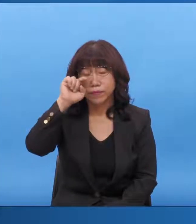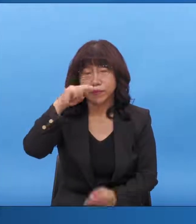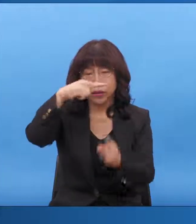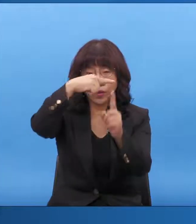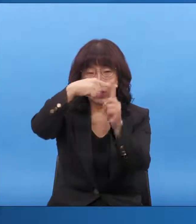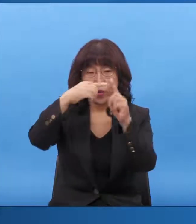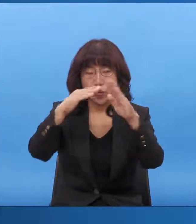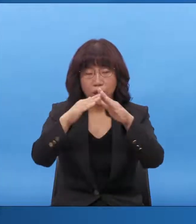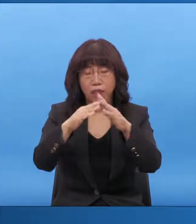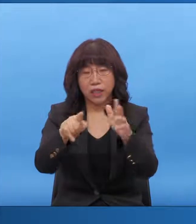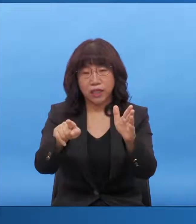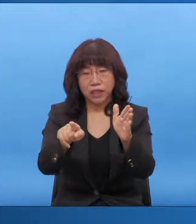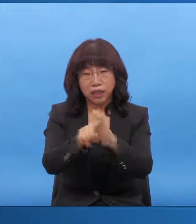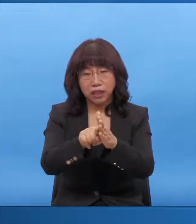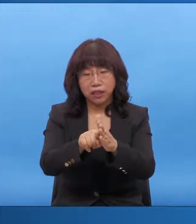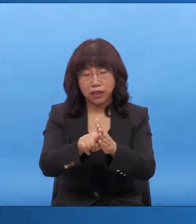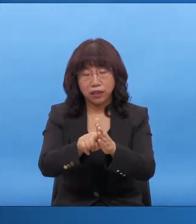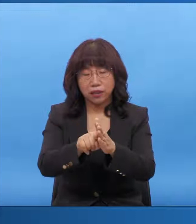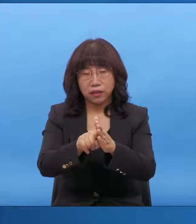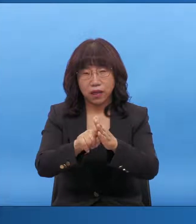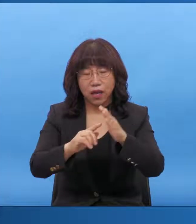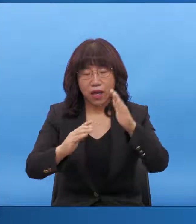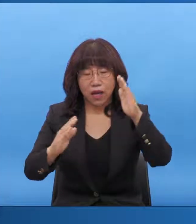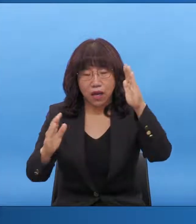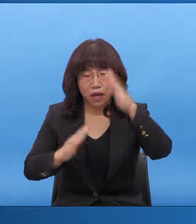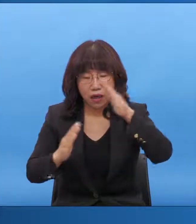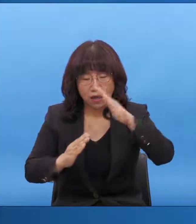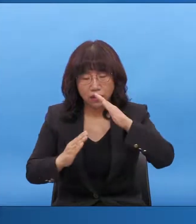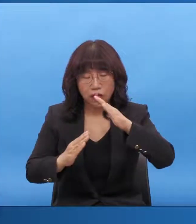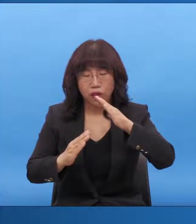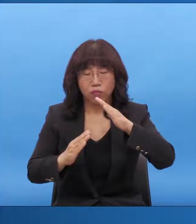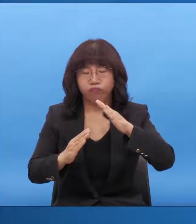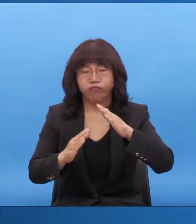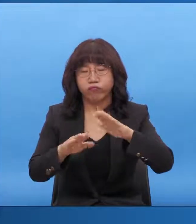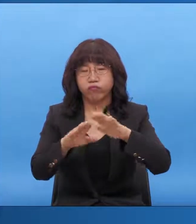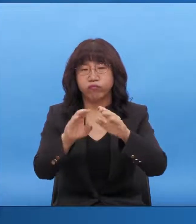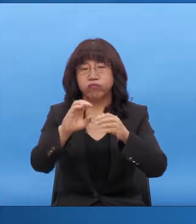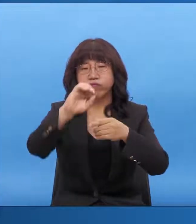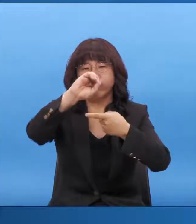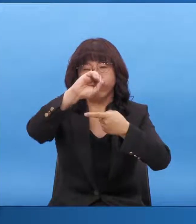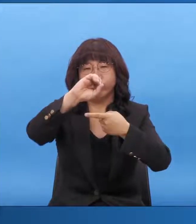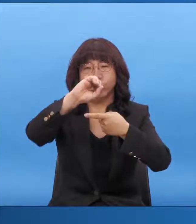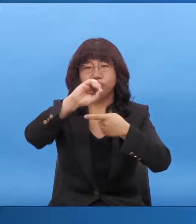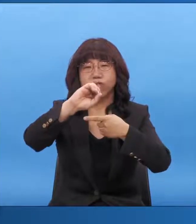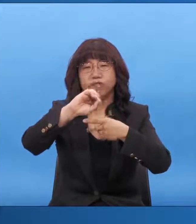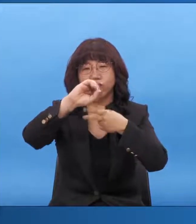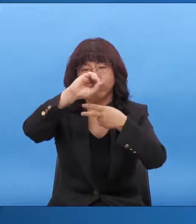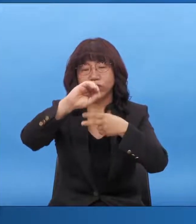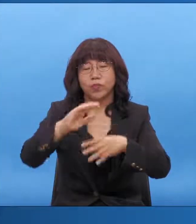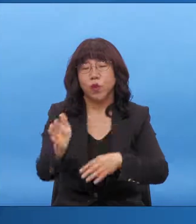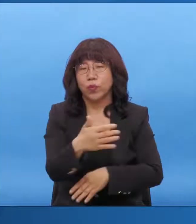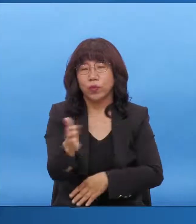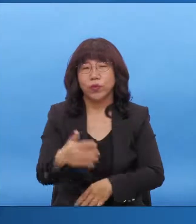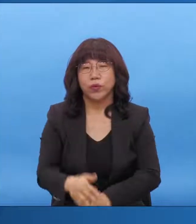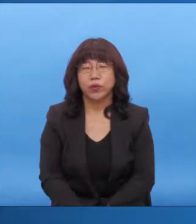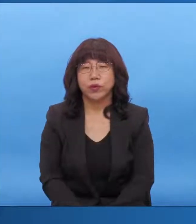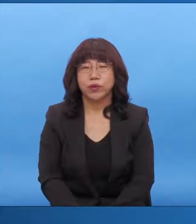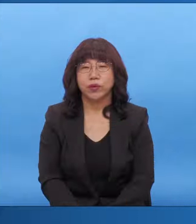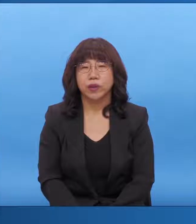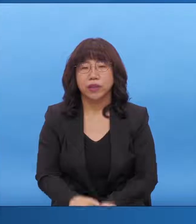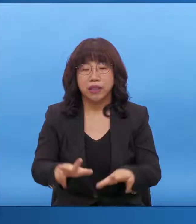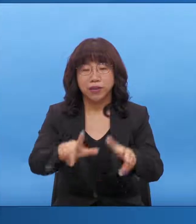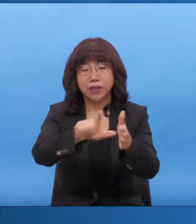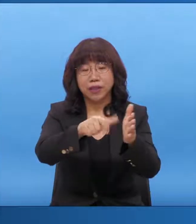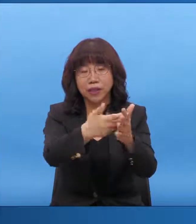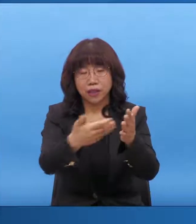아예 신학생도 없고요, 텅텅 비어가는 거예요, 그죠? And of course, very quietly, they do this inside of Europe. Everything is missing already. 자, 이런 시대가 한국에도